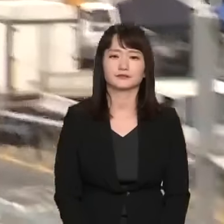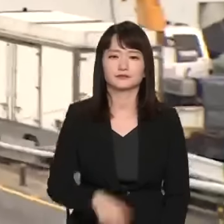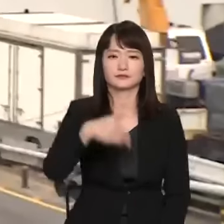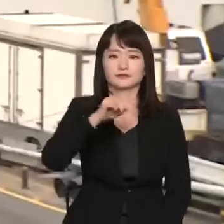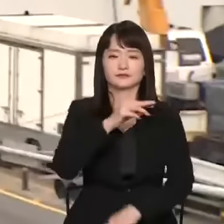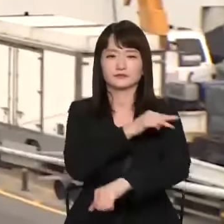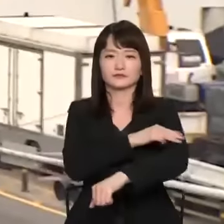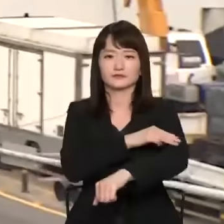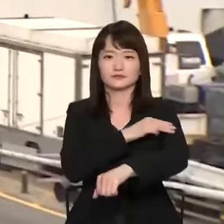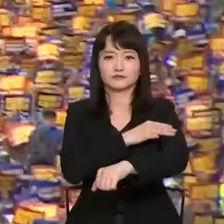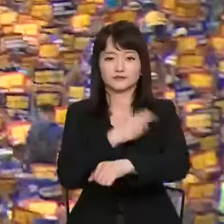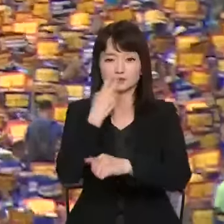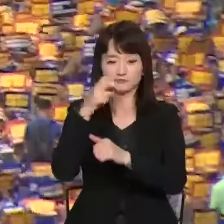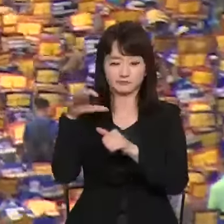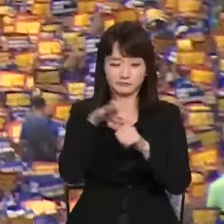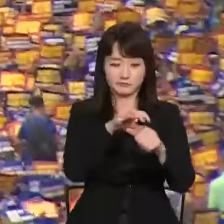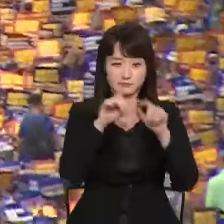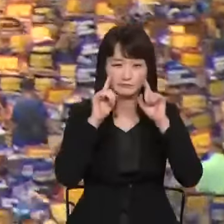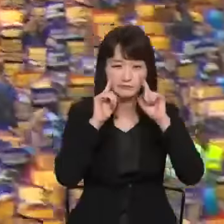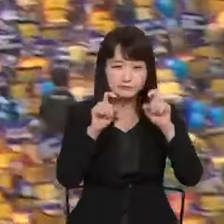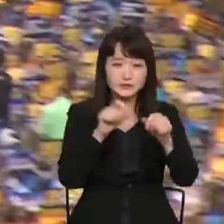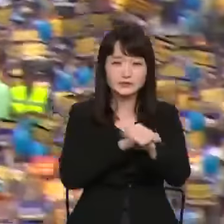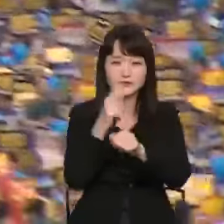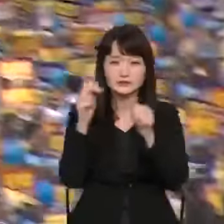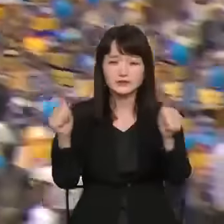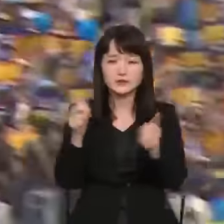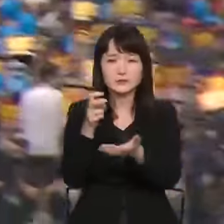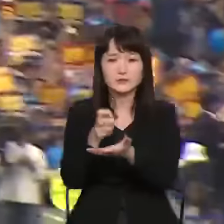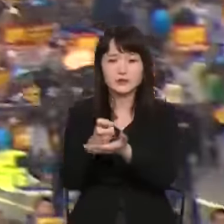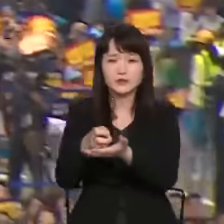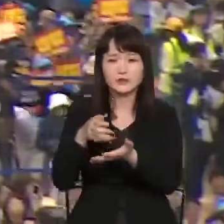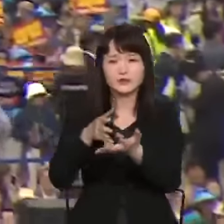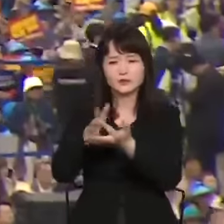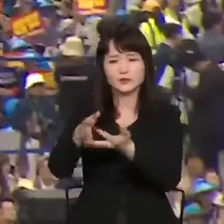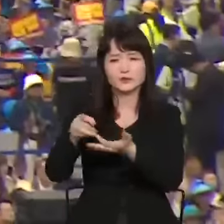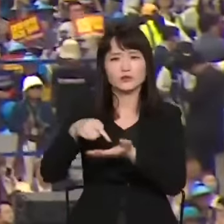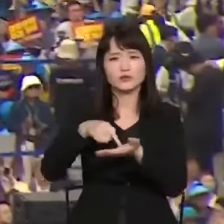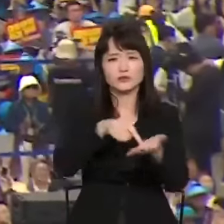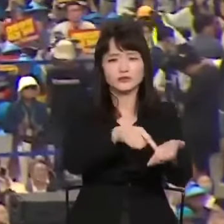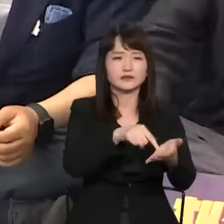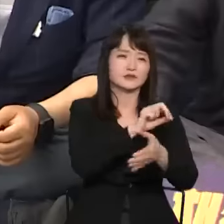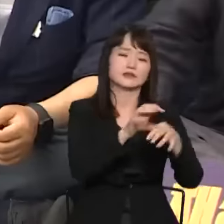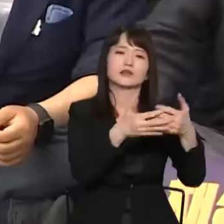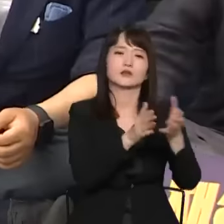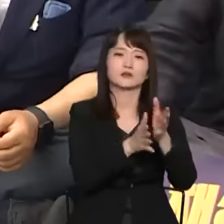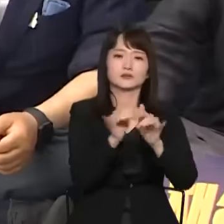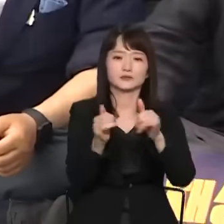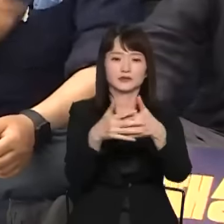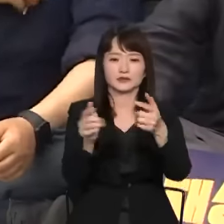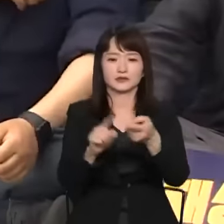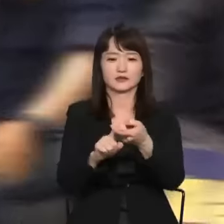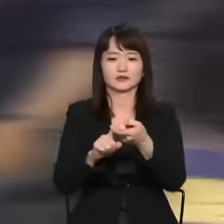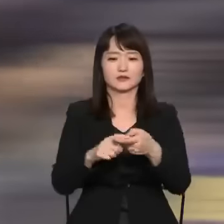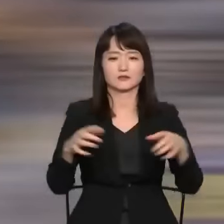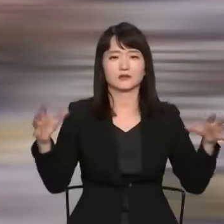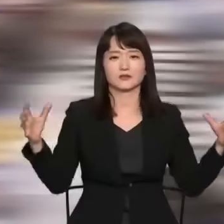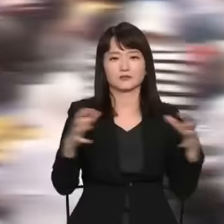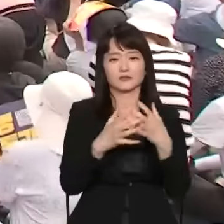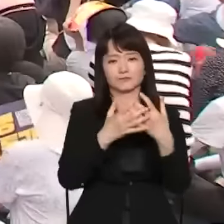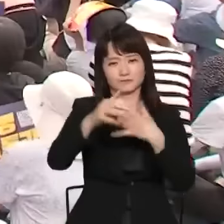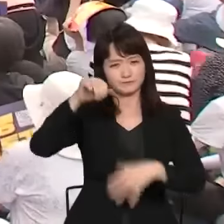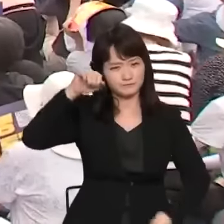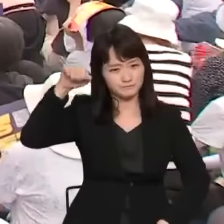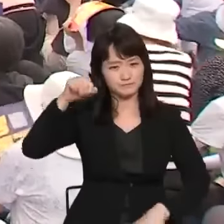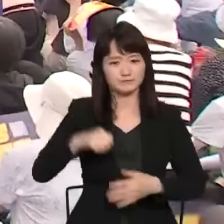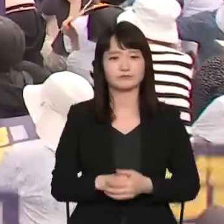최상병 수사 외압 의혹 사건의 특검법 통과를 주장하는 야권 인사와 시민단체 인사들이 일제히 거리로 나섰습니다.